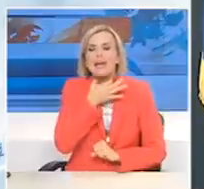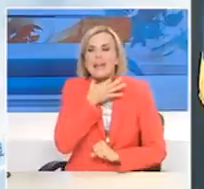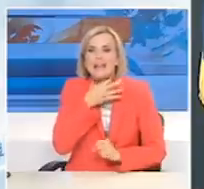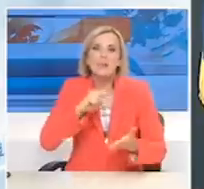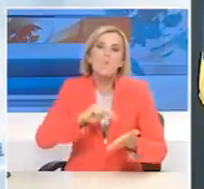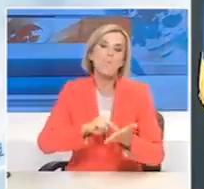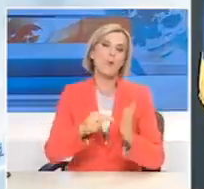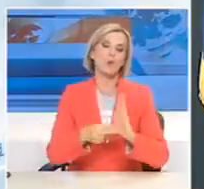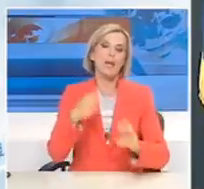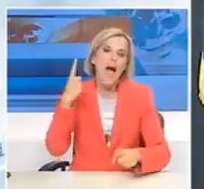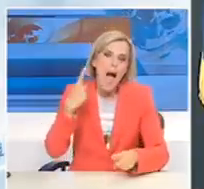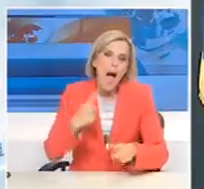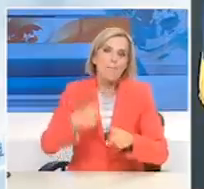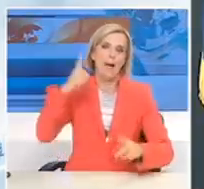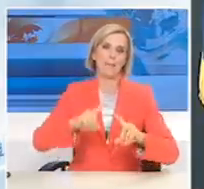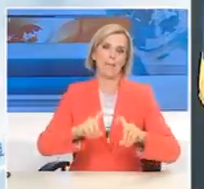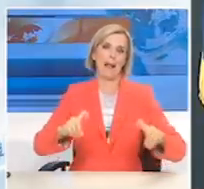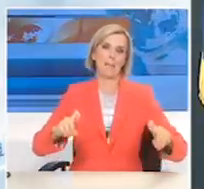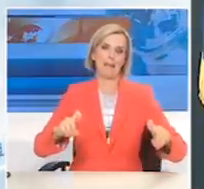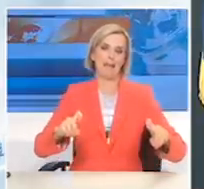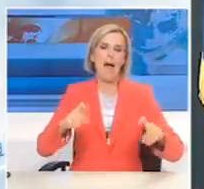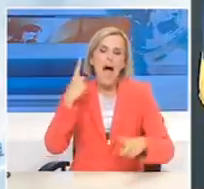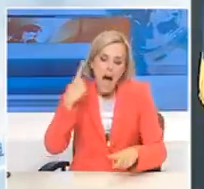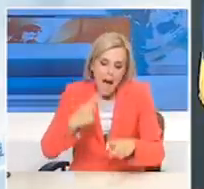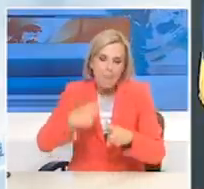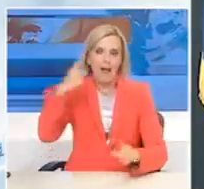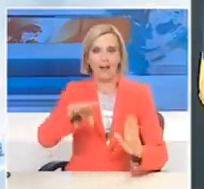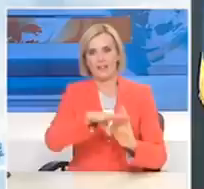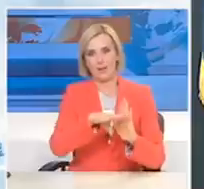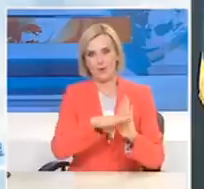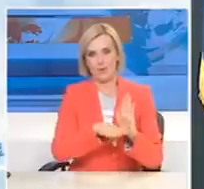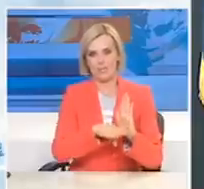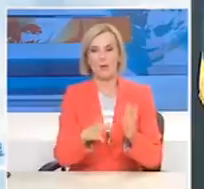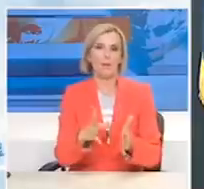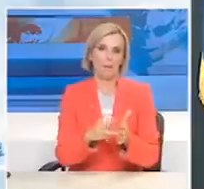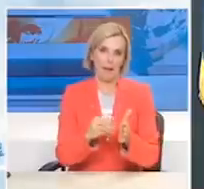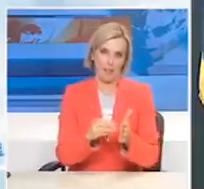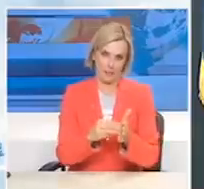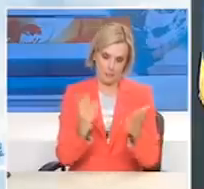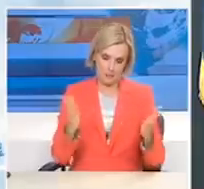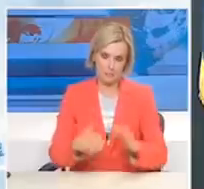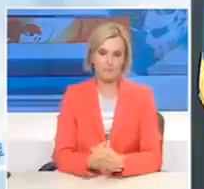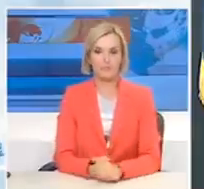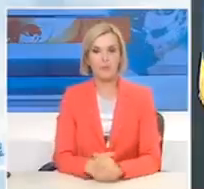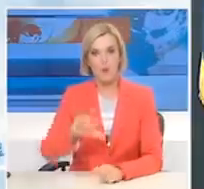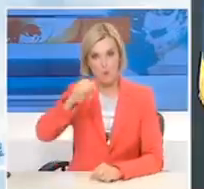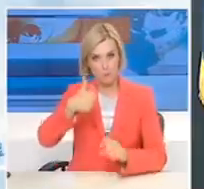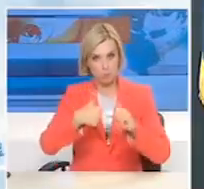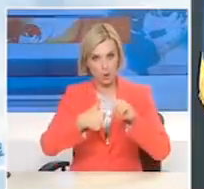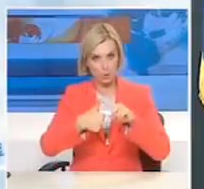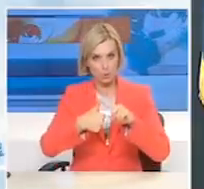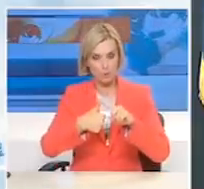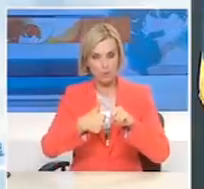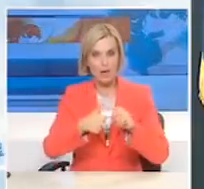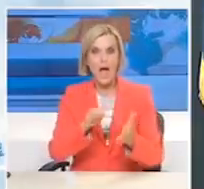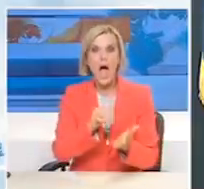απλά μέσα, πολύ απλά πραγματάκια, πολύ απλούς κανόνες. Παραδείγματος χάρη, πρώτον, να